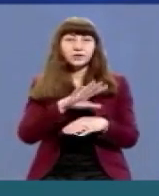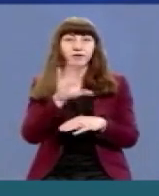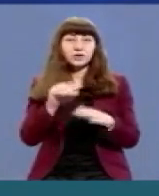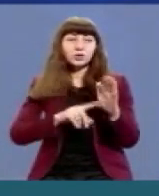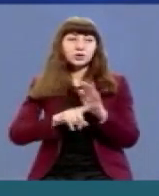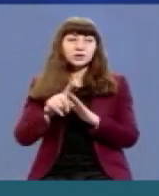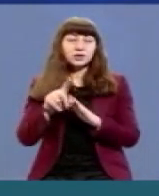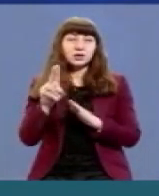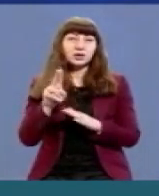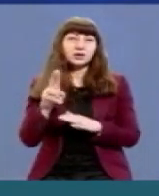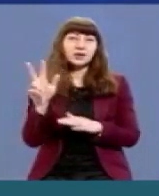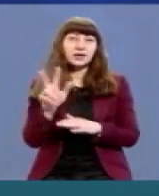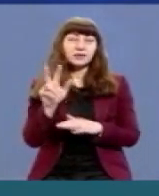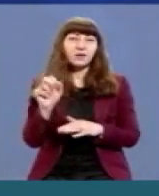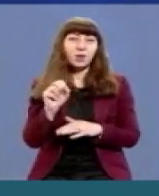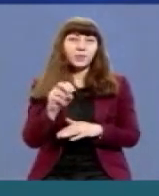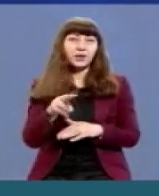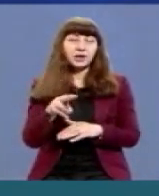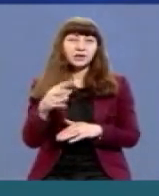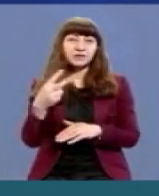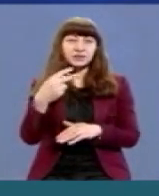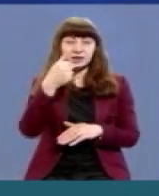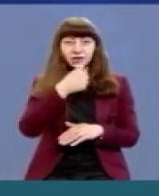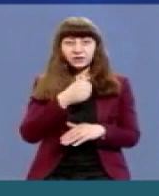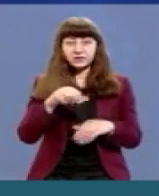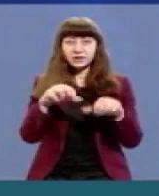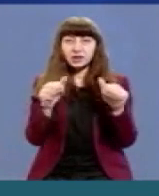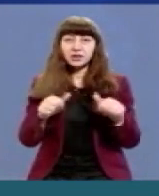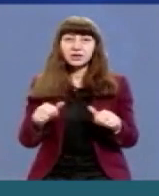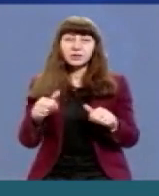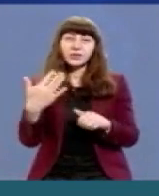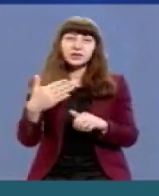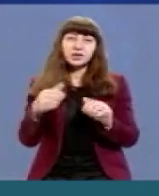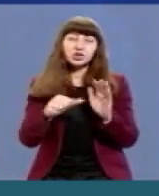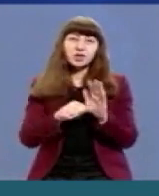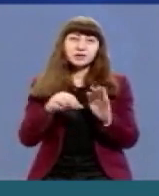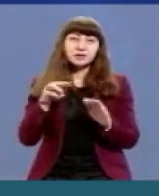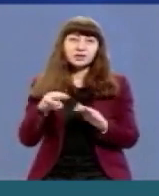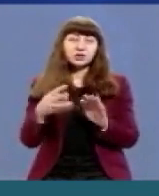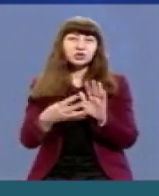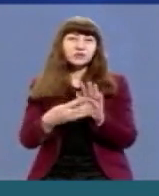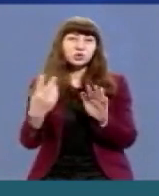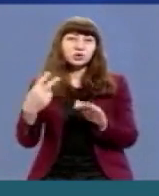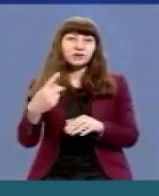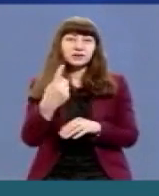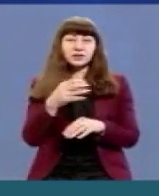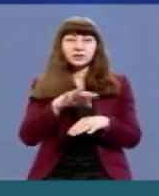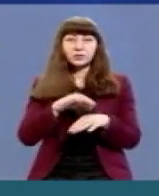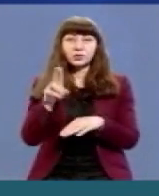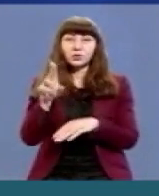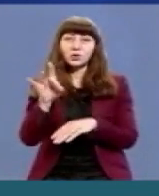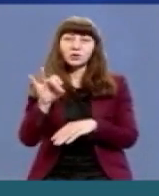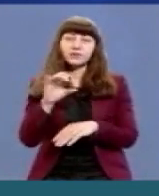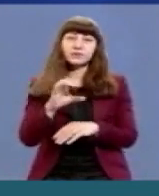с начала пандемии, с 3 апреля 2020 года, зарегистрировано 56 921 случай